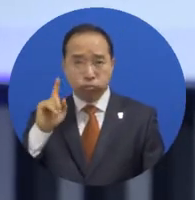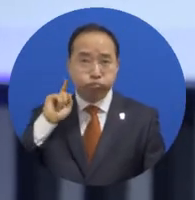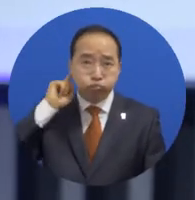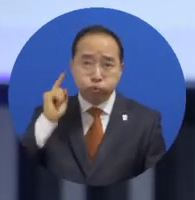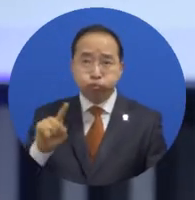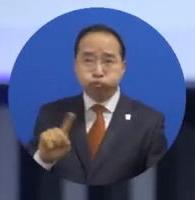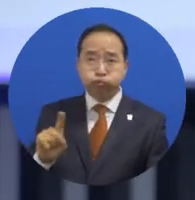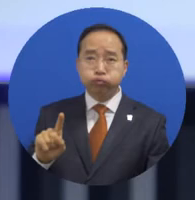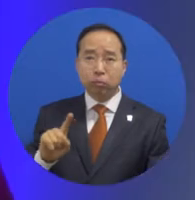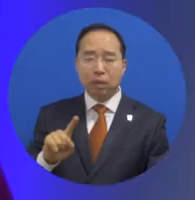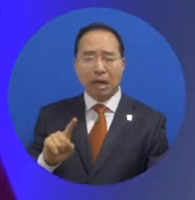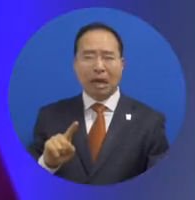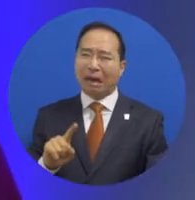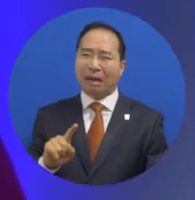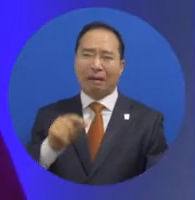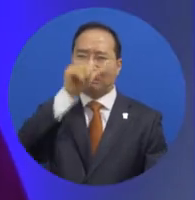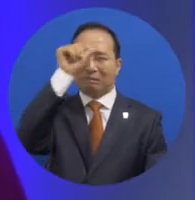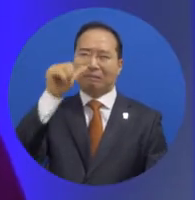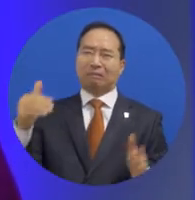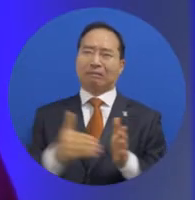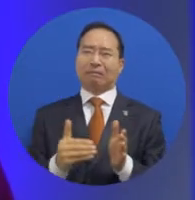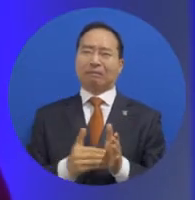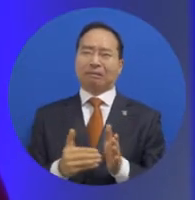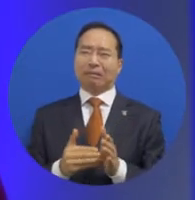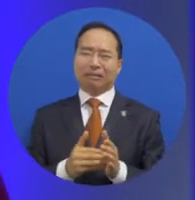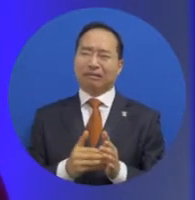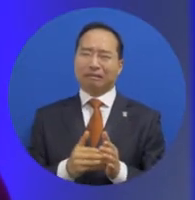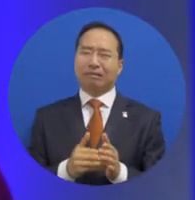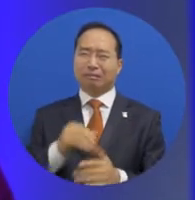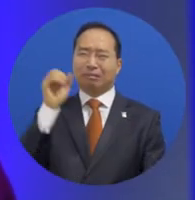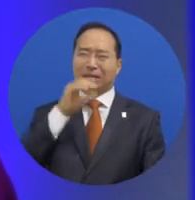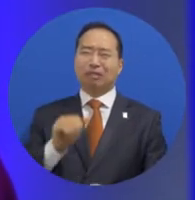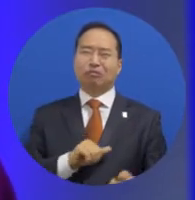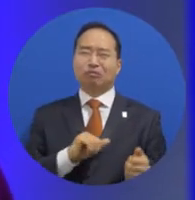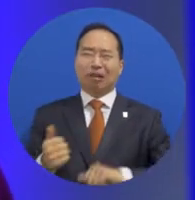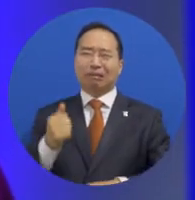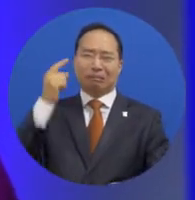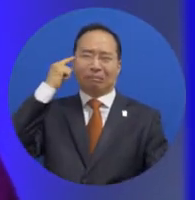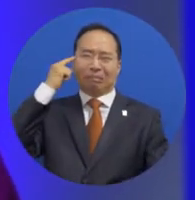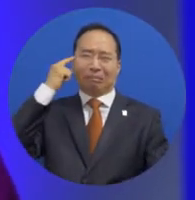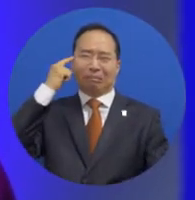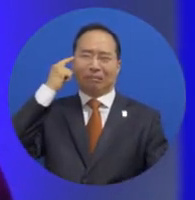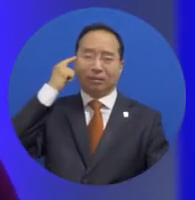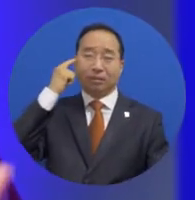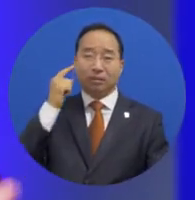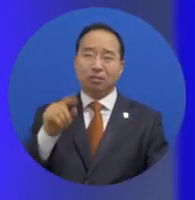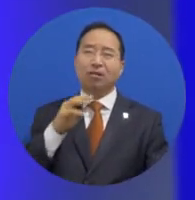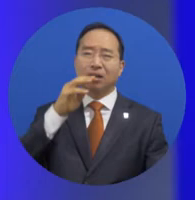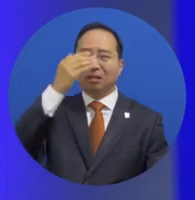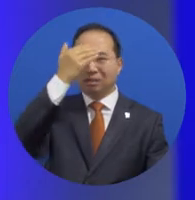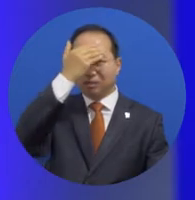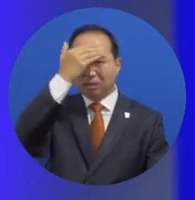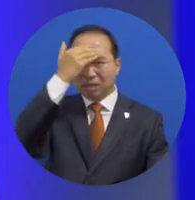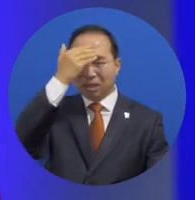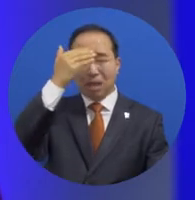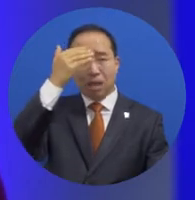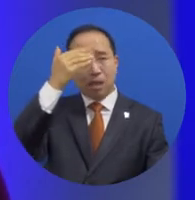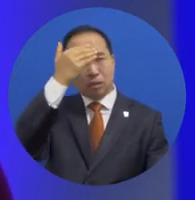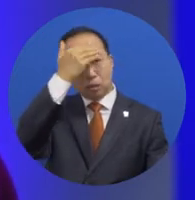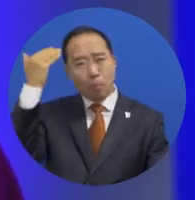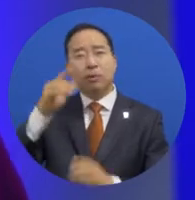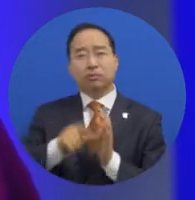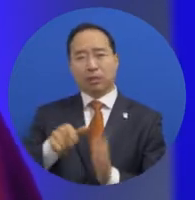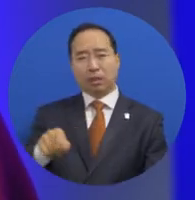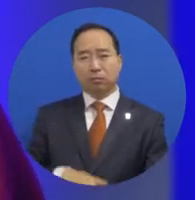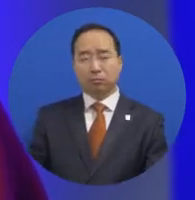이런 병에 걸렸나? 난 끝났다. 그냥 이렇게 살다가 죽어야지. 이런 생각까지 했어요. 그 젊은 나이에요.